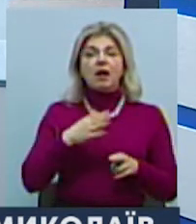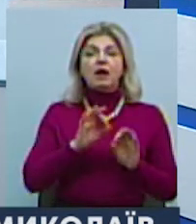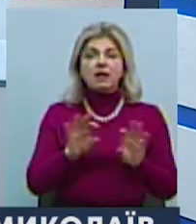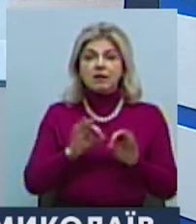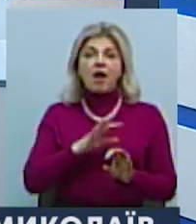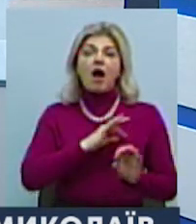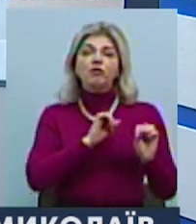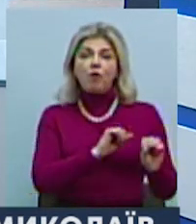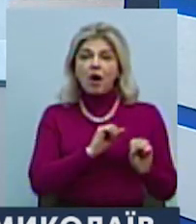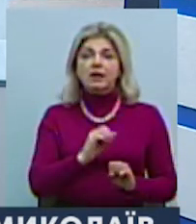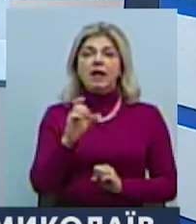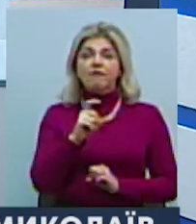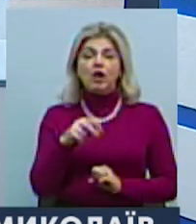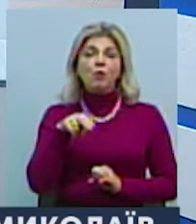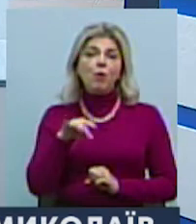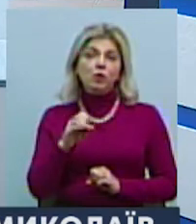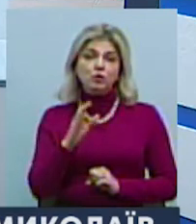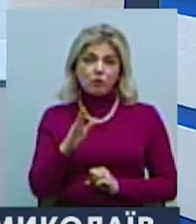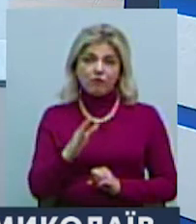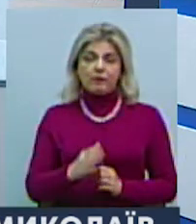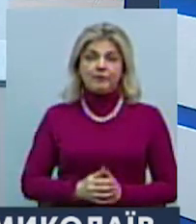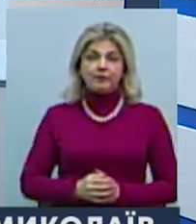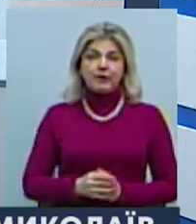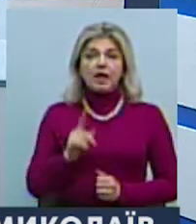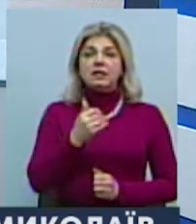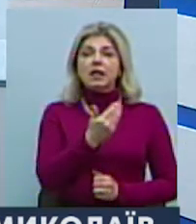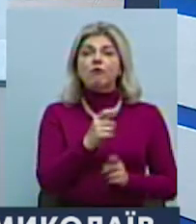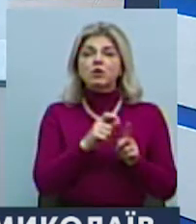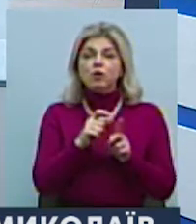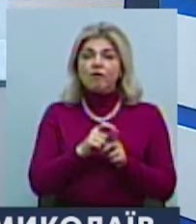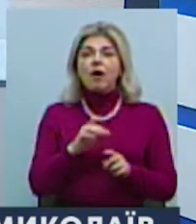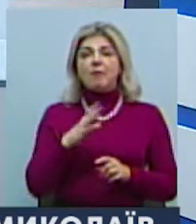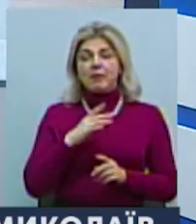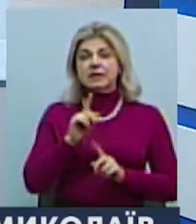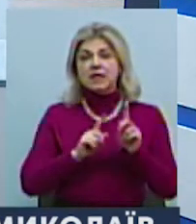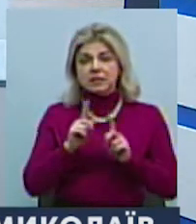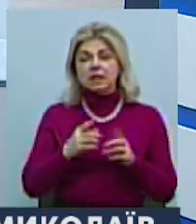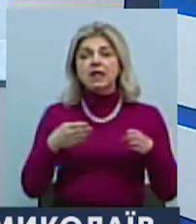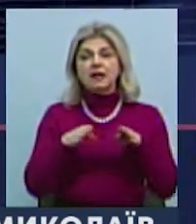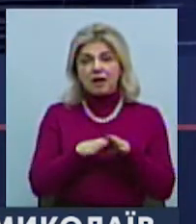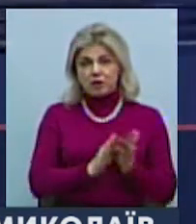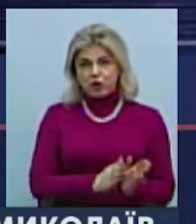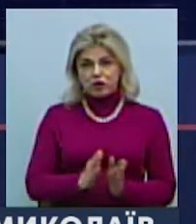Микола Полозов, який координує роботу захисників у справі. За його словами, засідання пройшло в закритому режимі.